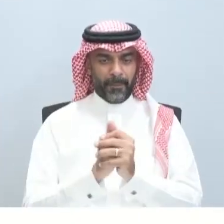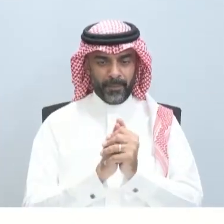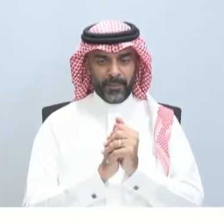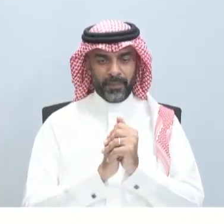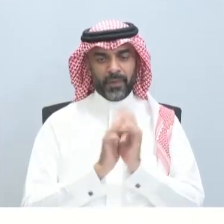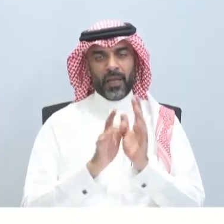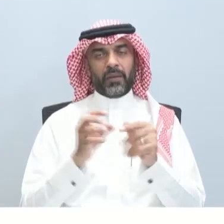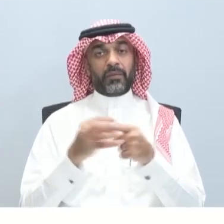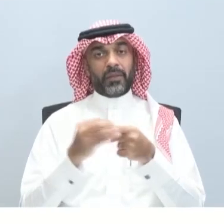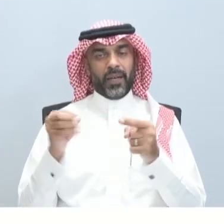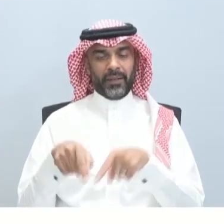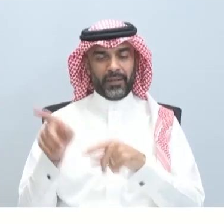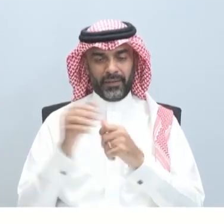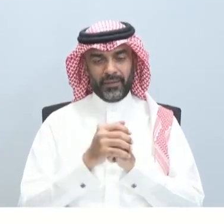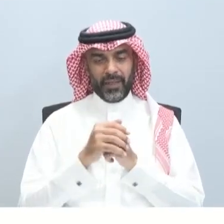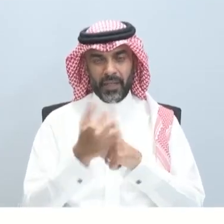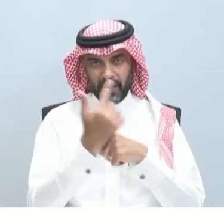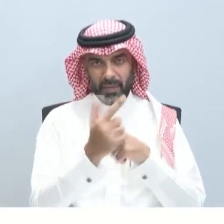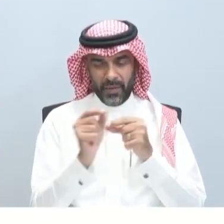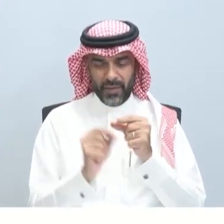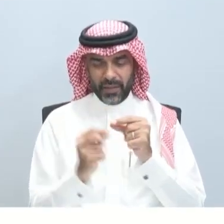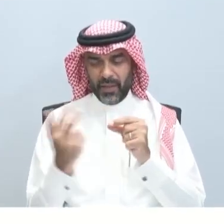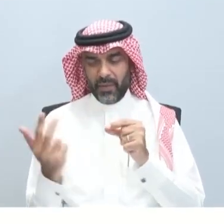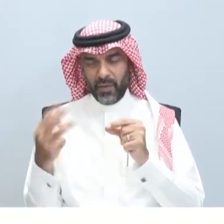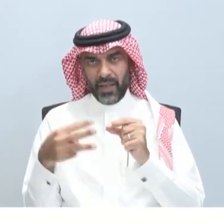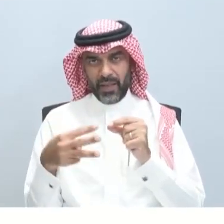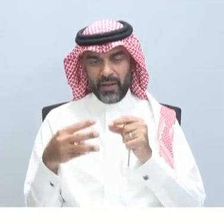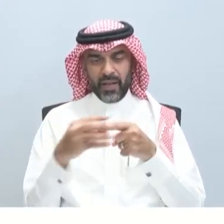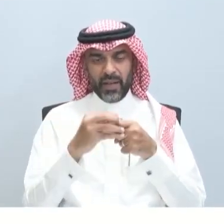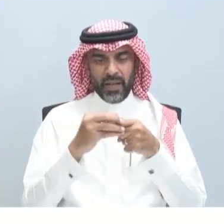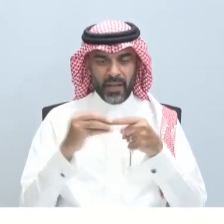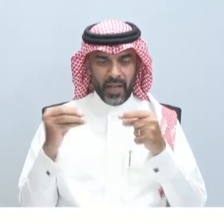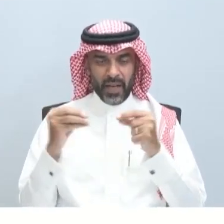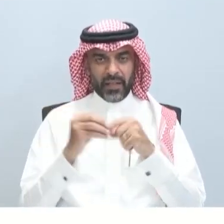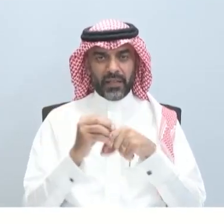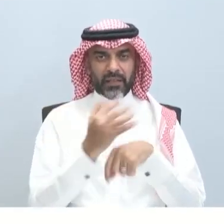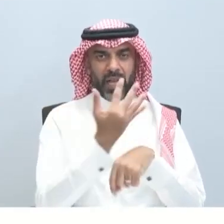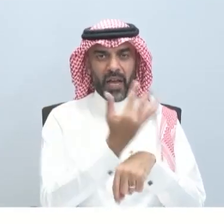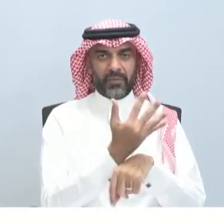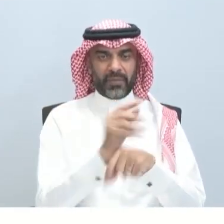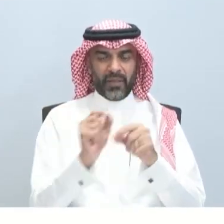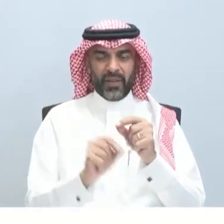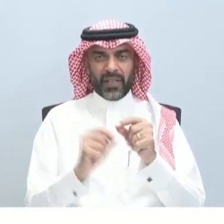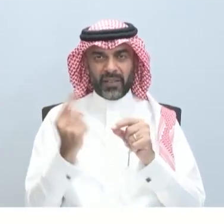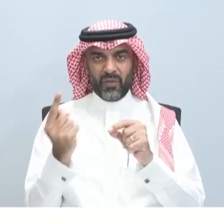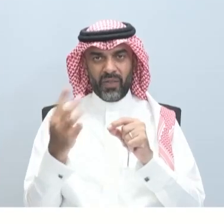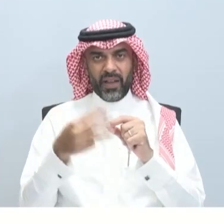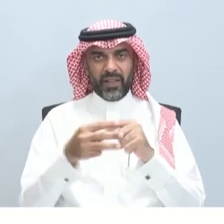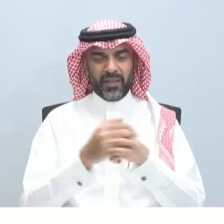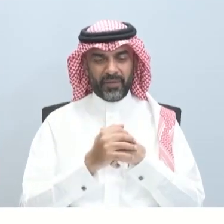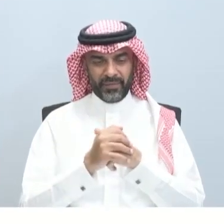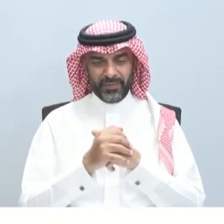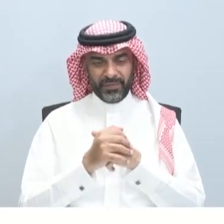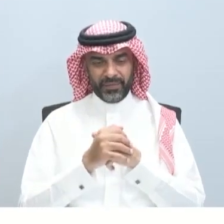اوجد ناتج الطرح سبعه وثمانيه وثلاثون من مئه مطروحا منها خمسه واحد